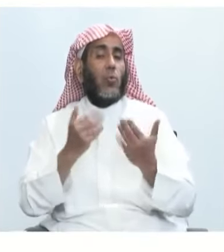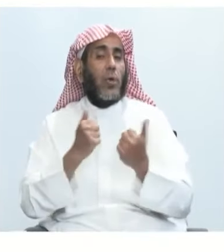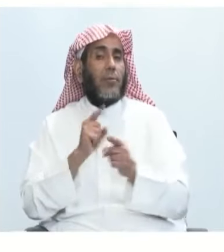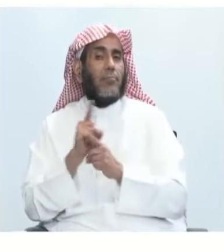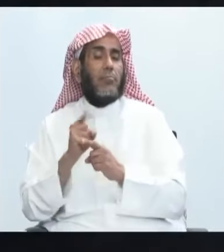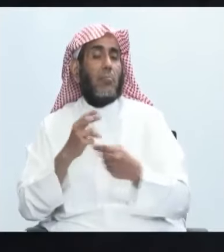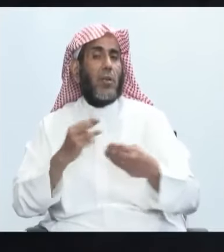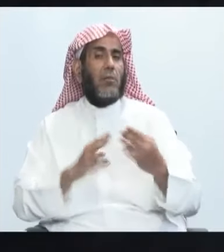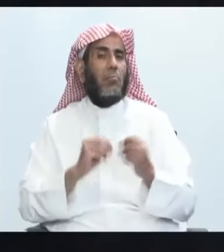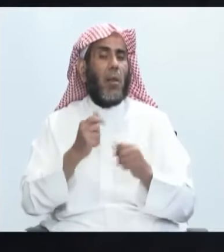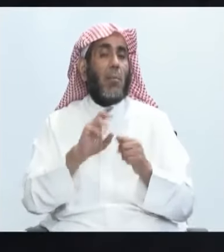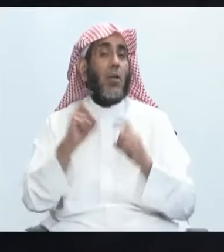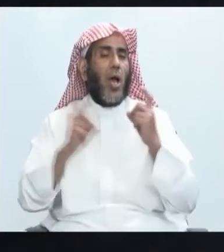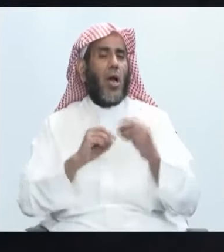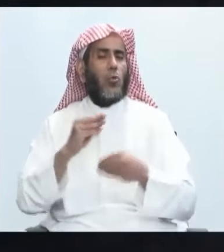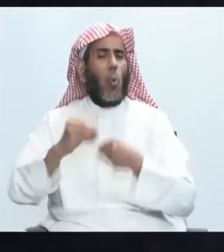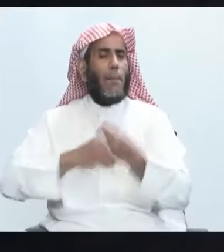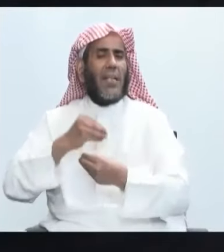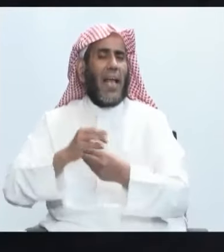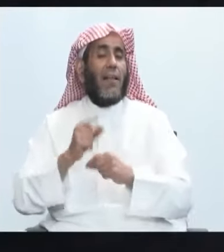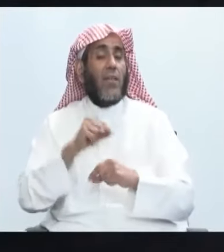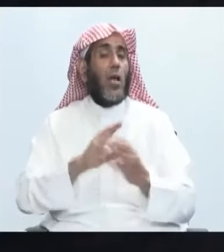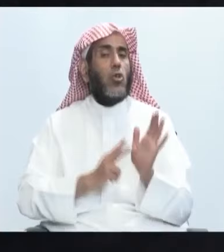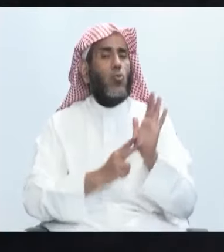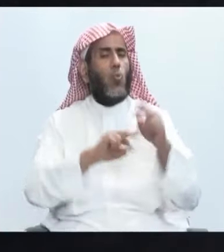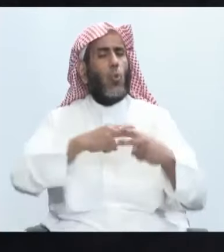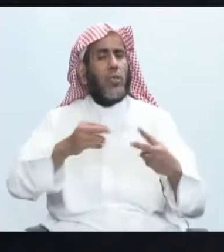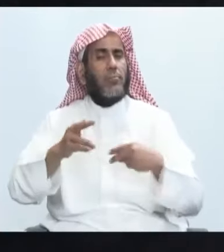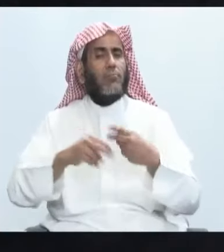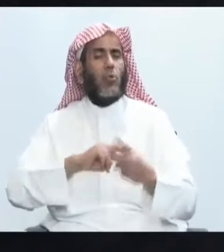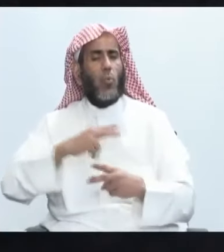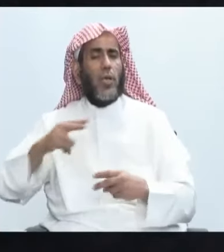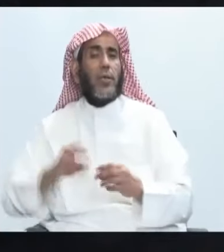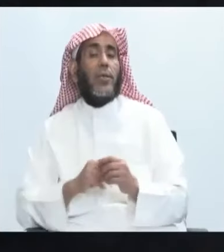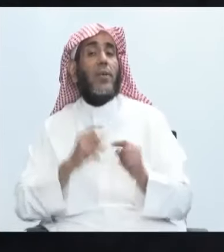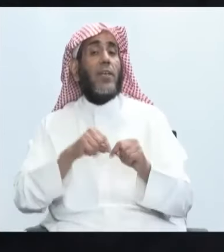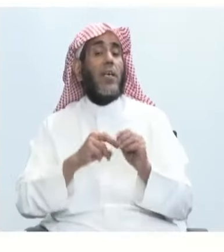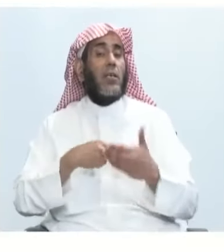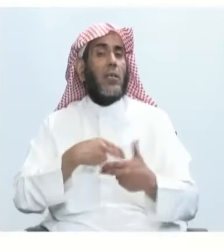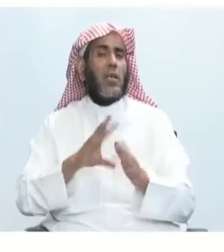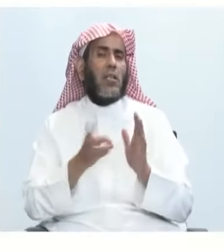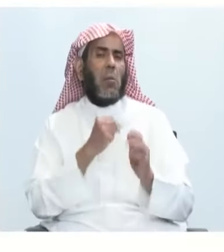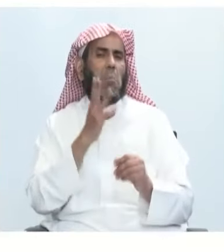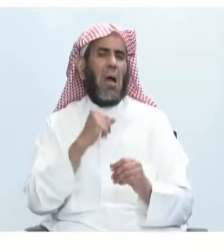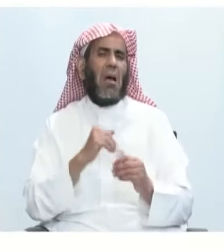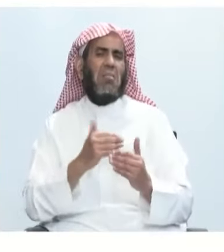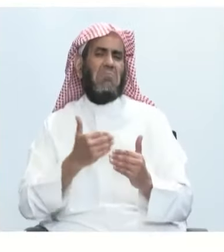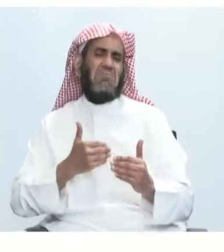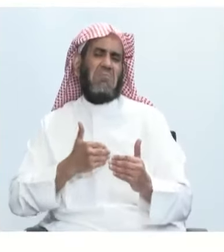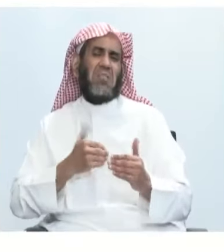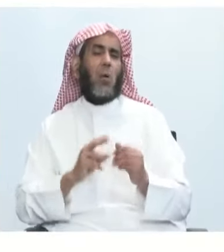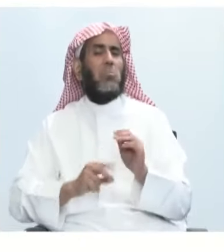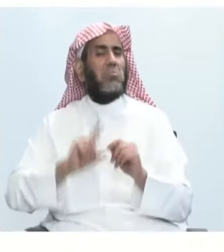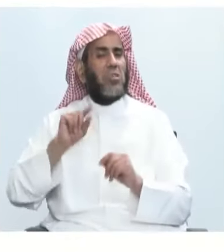بالنقاش وياتي بالبدائل في في هذه الحجج وايضا قد تكون في النتائج بعض التنازل وتكون جيده